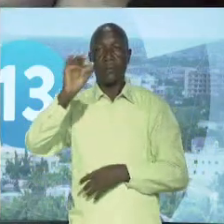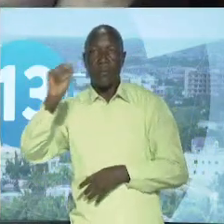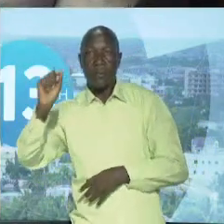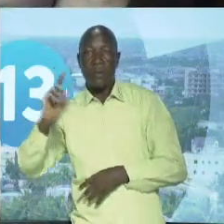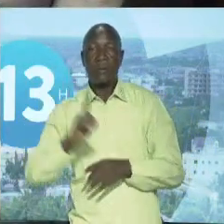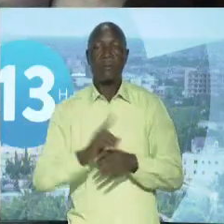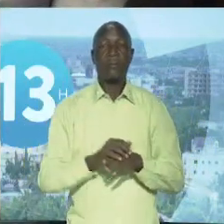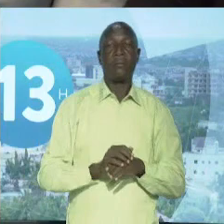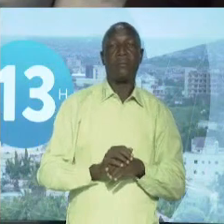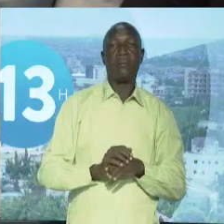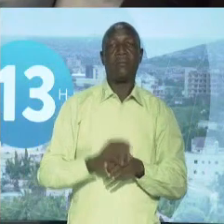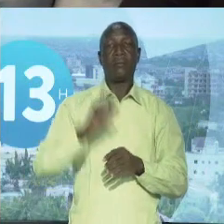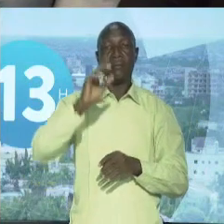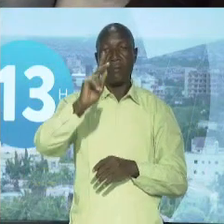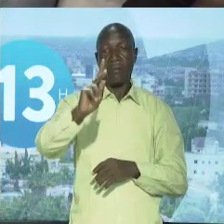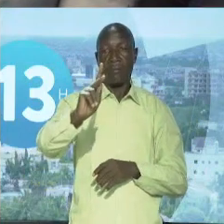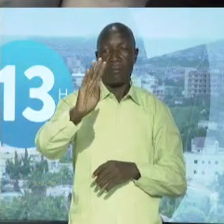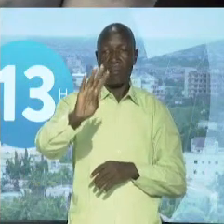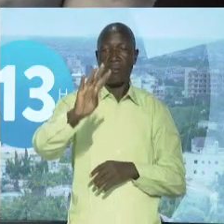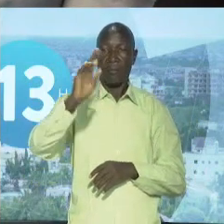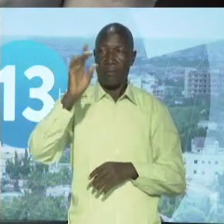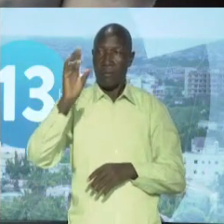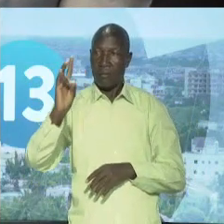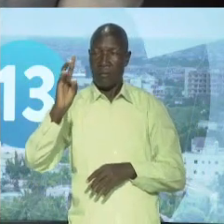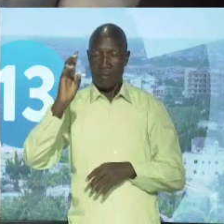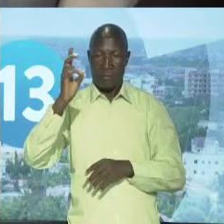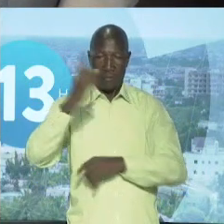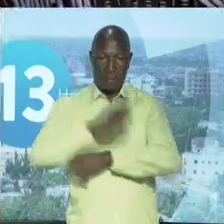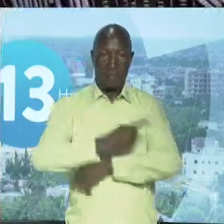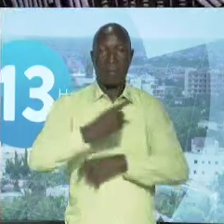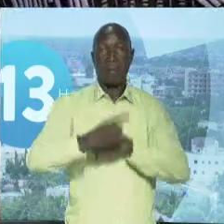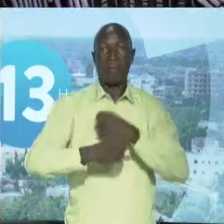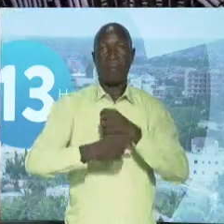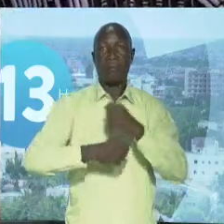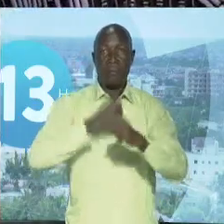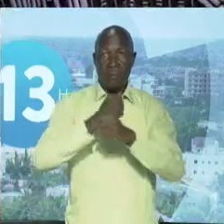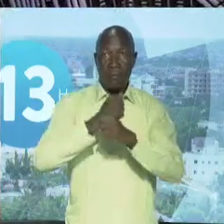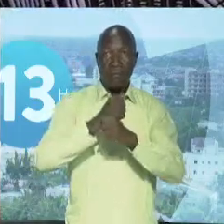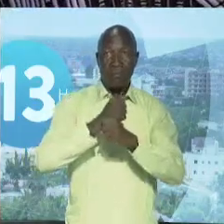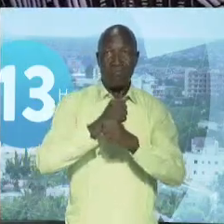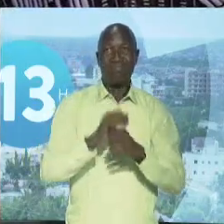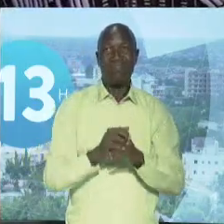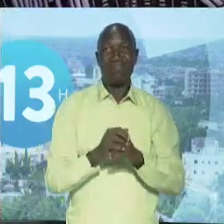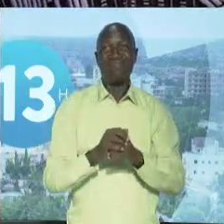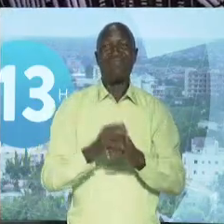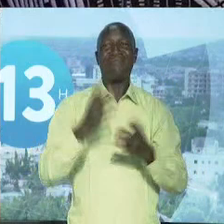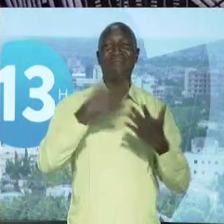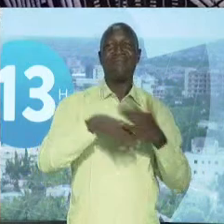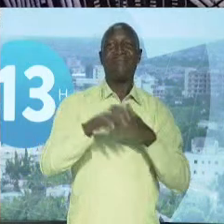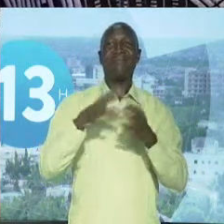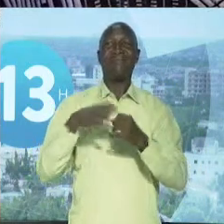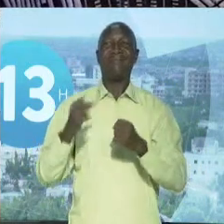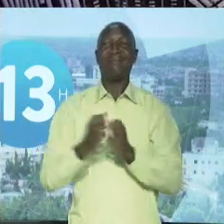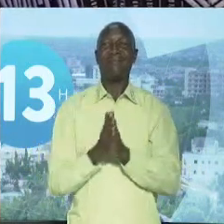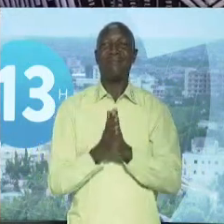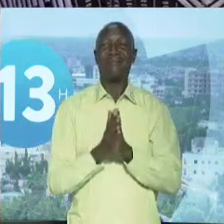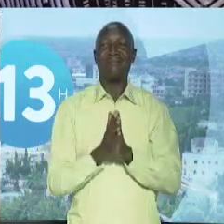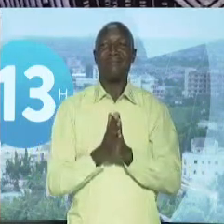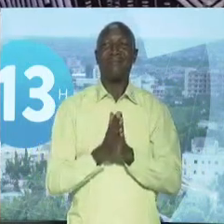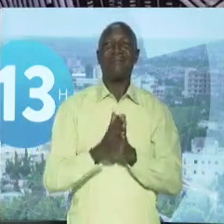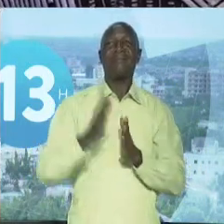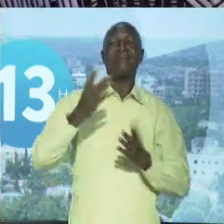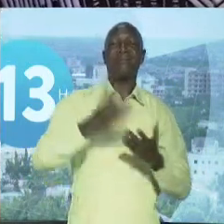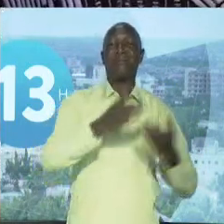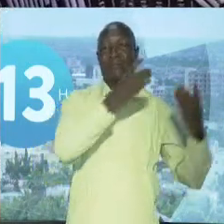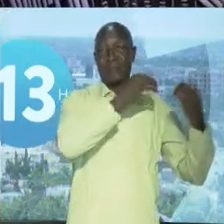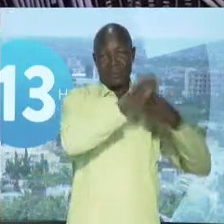membre depuis 47 ans et à jour de ses cotisations. Ça fait que je salue l'ensemble de mes prédécesseurs,